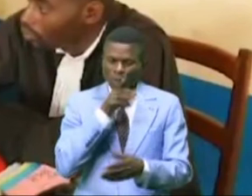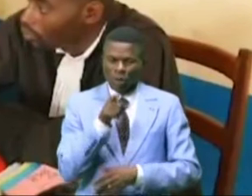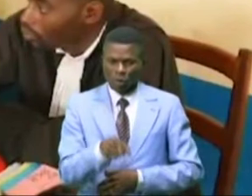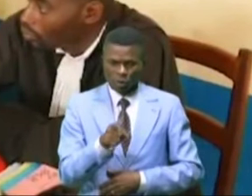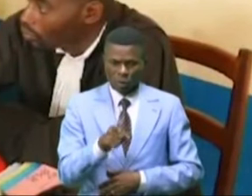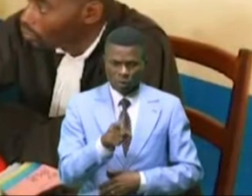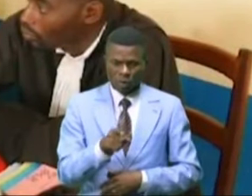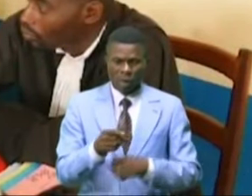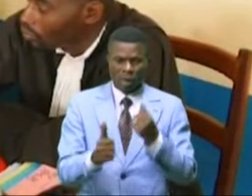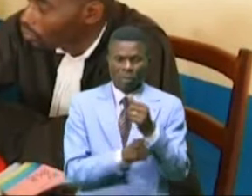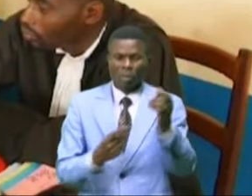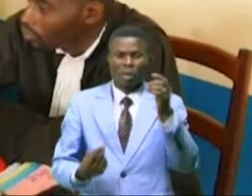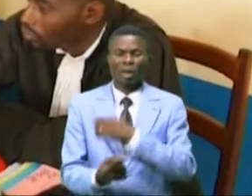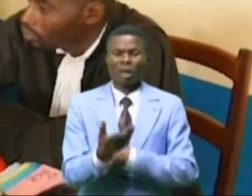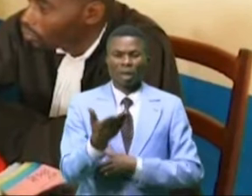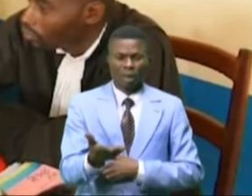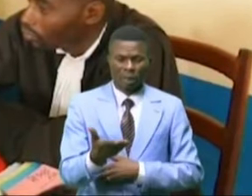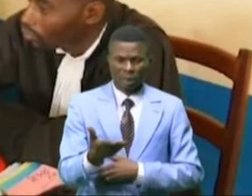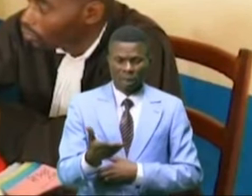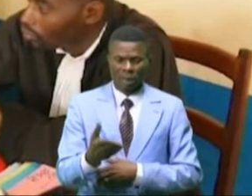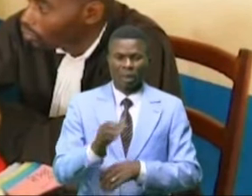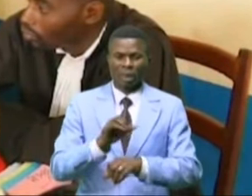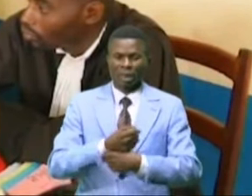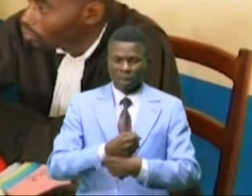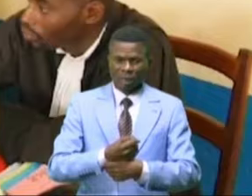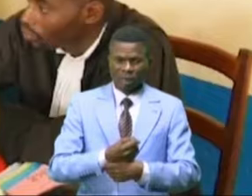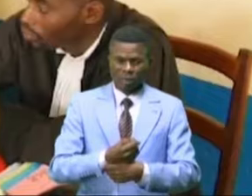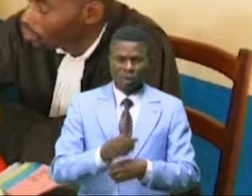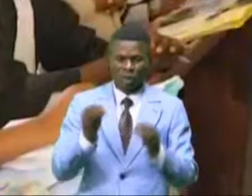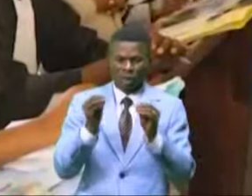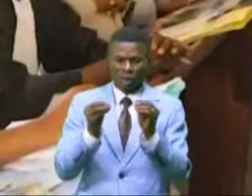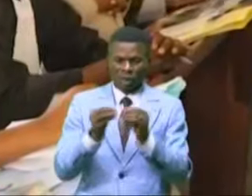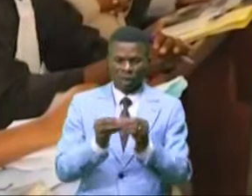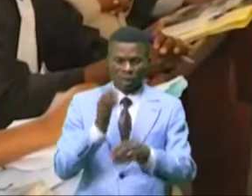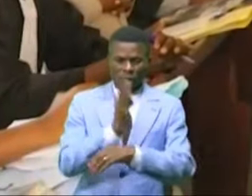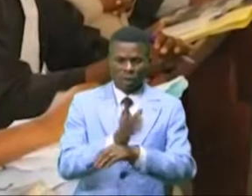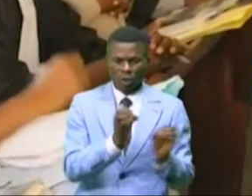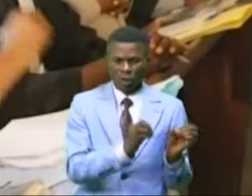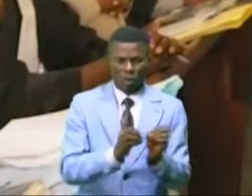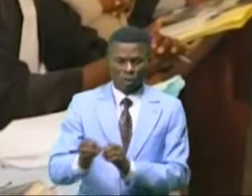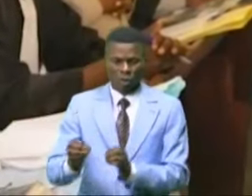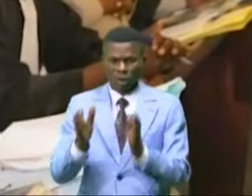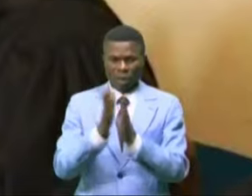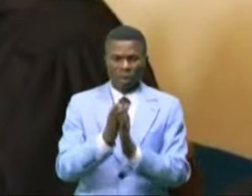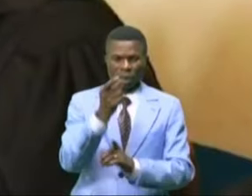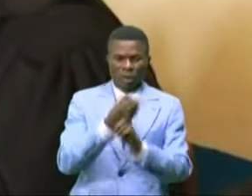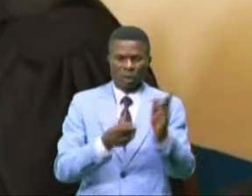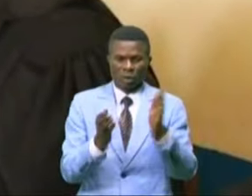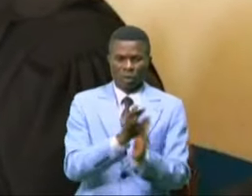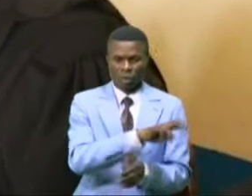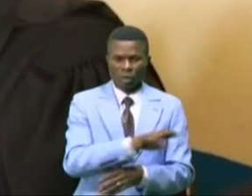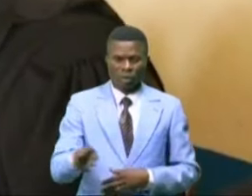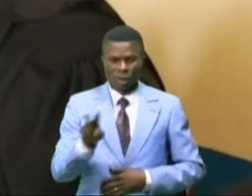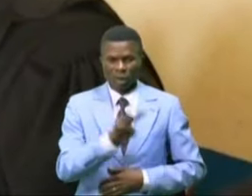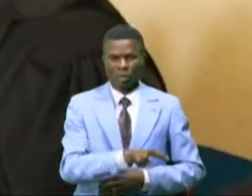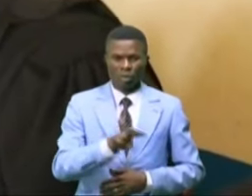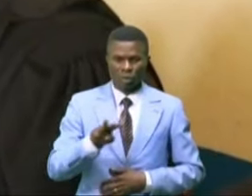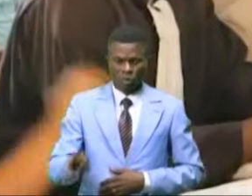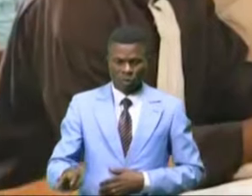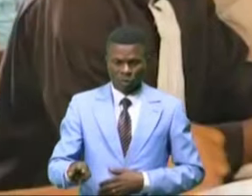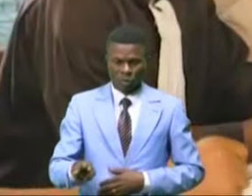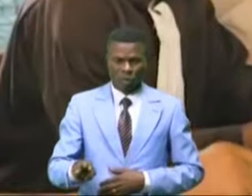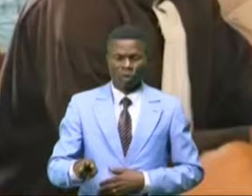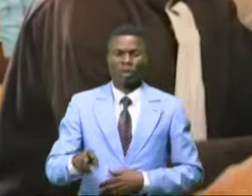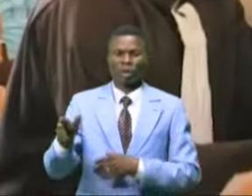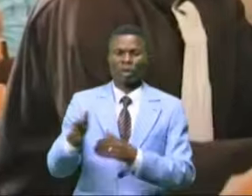le précité serait le seul auteur de l'acte de la réunion du conseil de l'ordre du 10 octobre 2022, mettant en